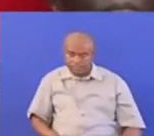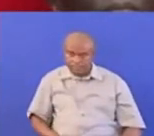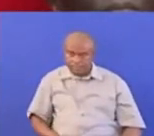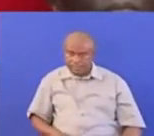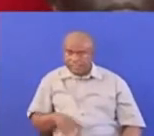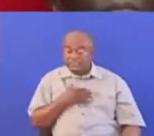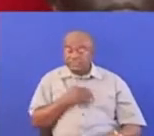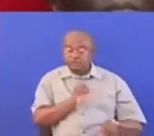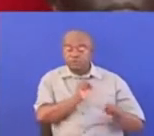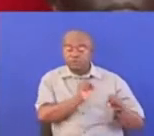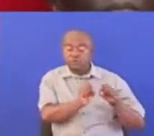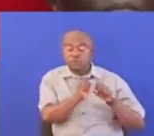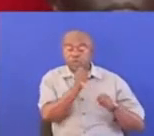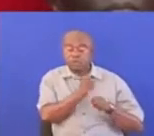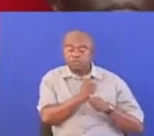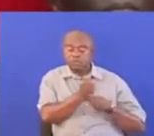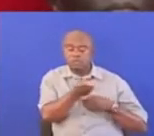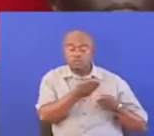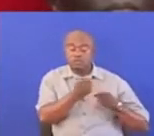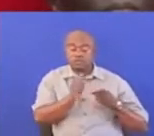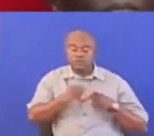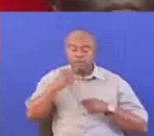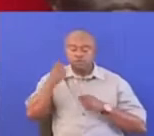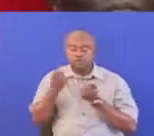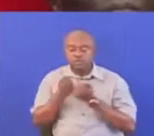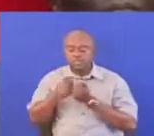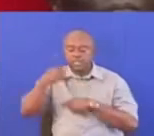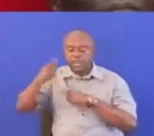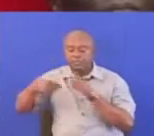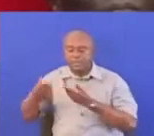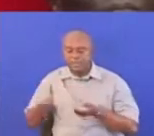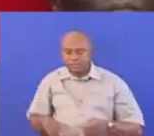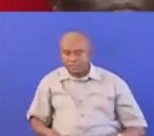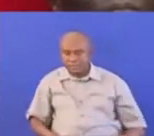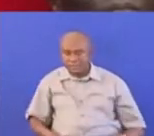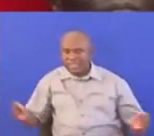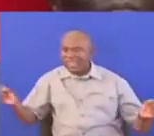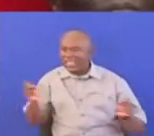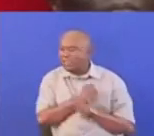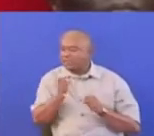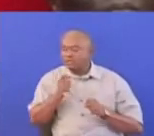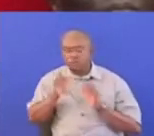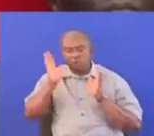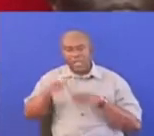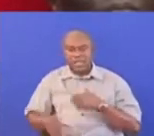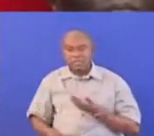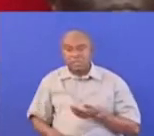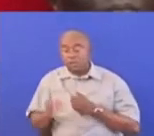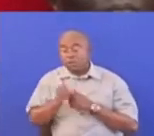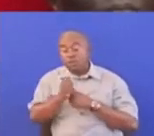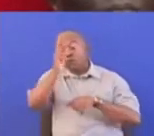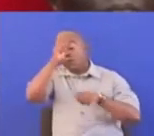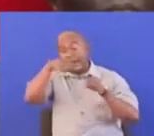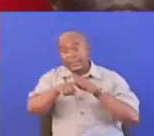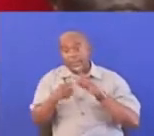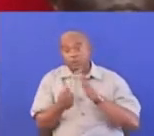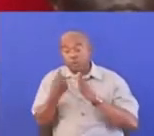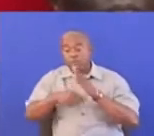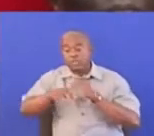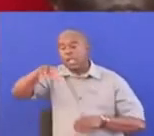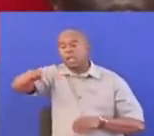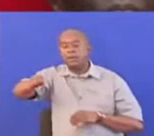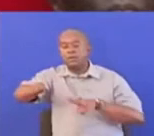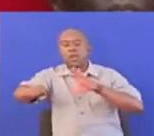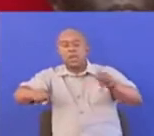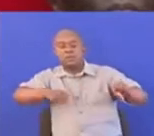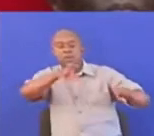tumezuia kazi ya kiuchumi, lakini tulikuwa tumetengeneza mradi, haiwezekani kabisa watu wakaacha kwenda, walikuwa wanaingia na wakiingia wanakamatwa.